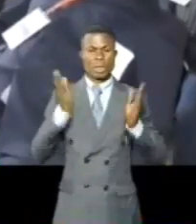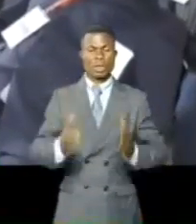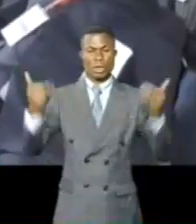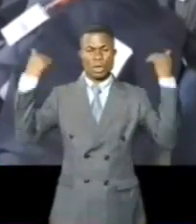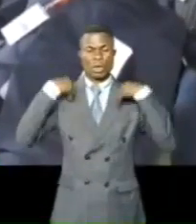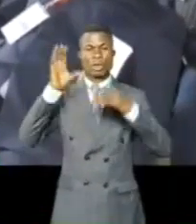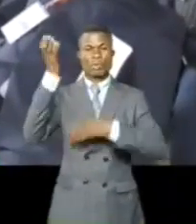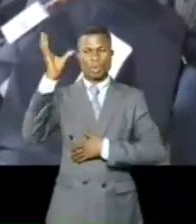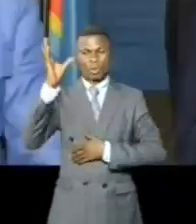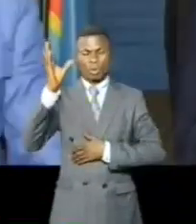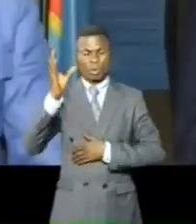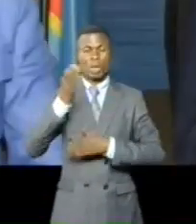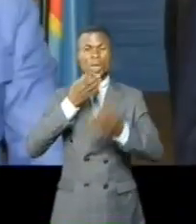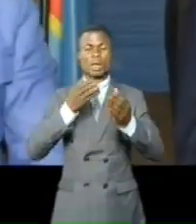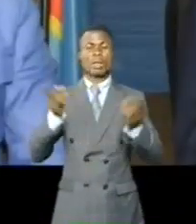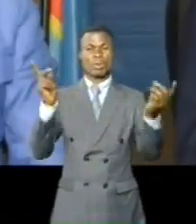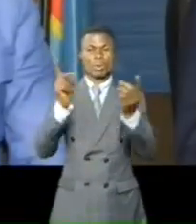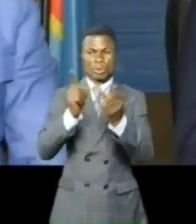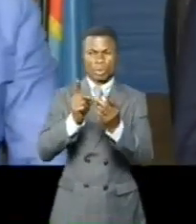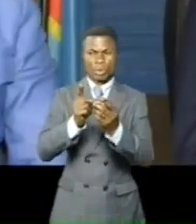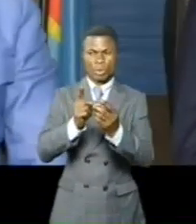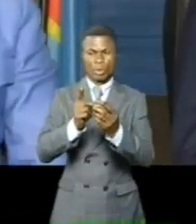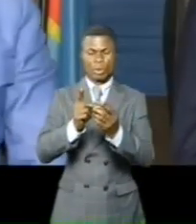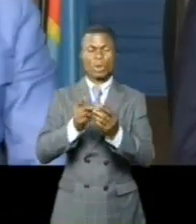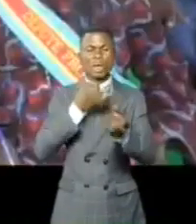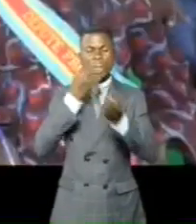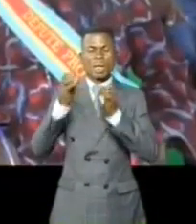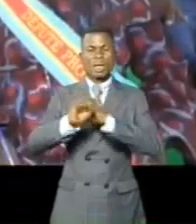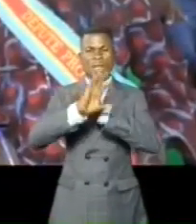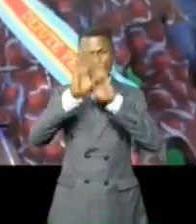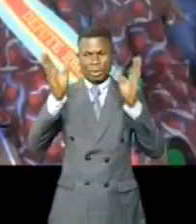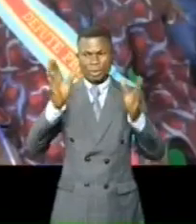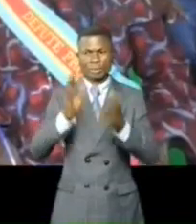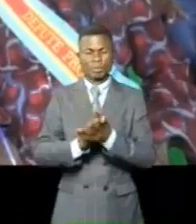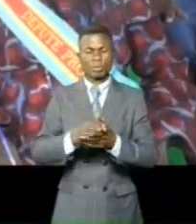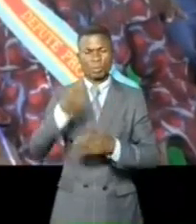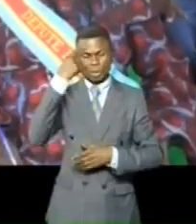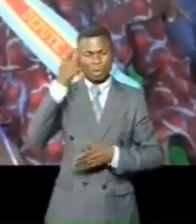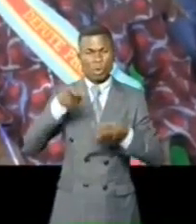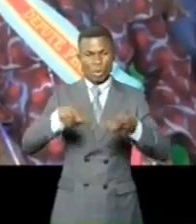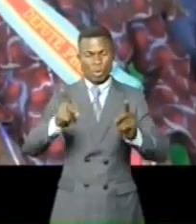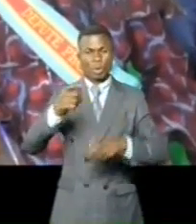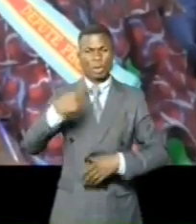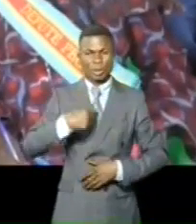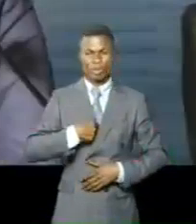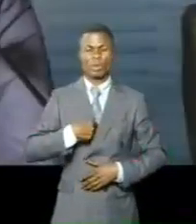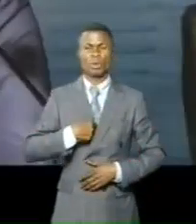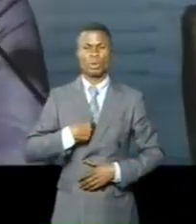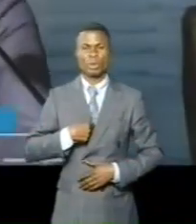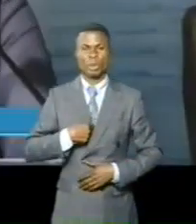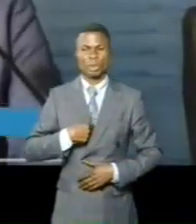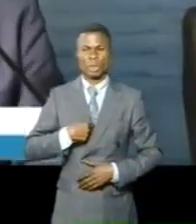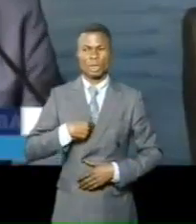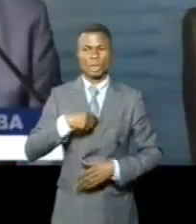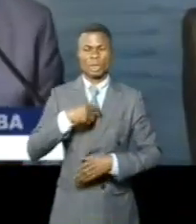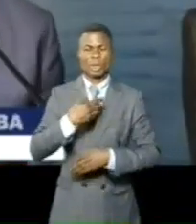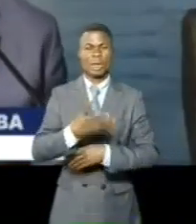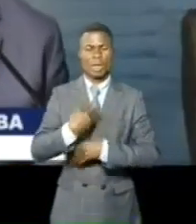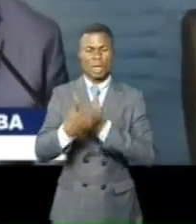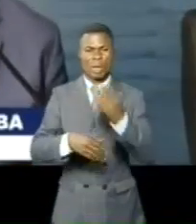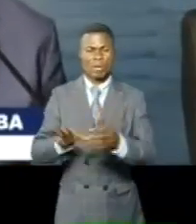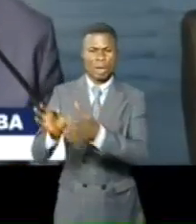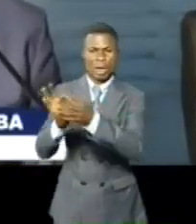traditionnelles s'est révélé finalement très enrichissant. Et pour me permettre de bien assurer la coordination